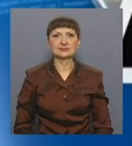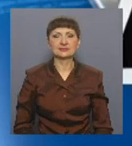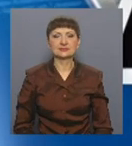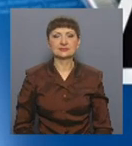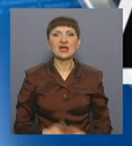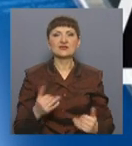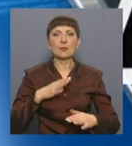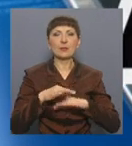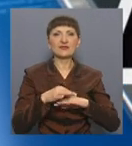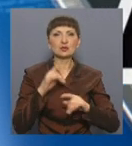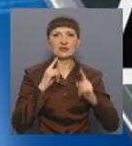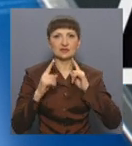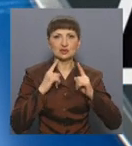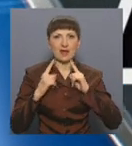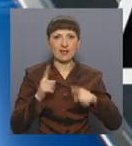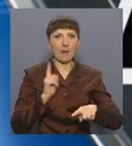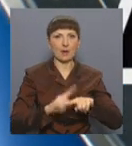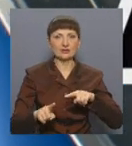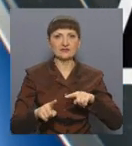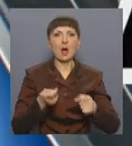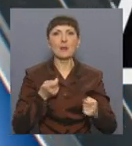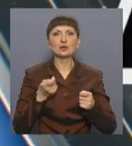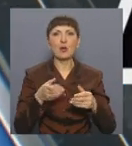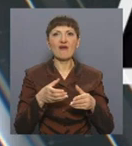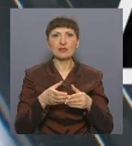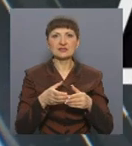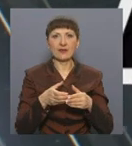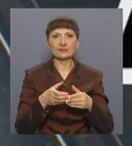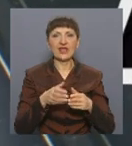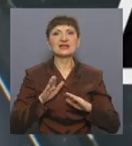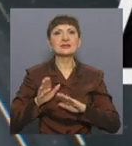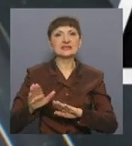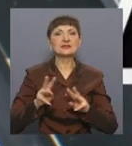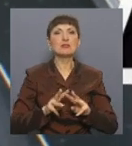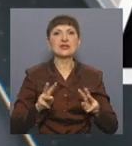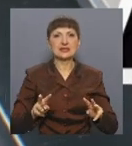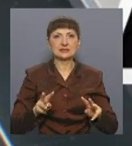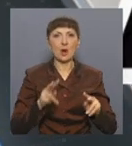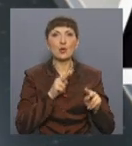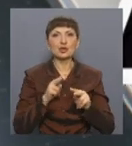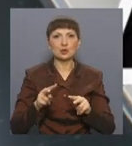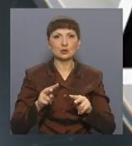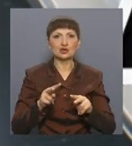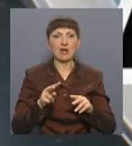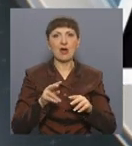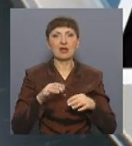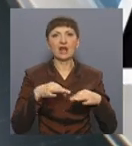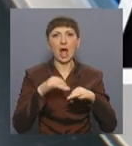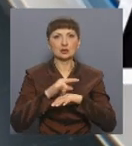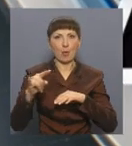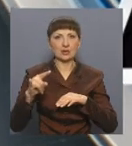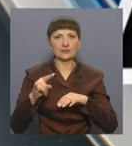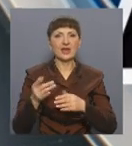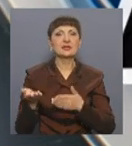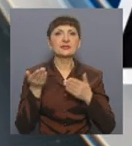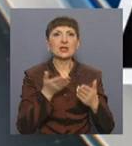Сегодня было проведено совещание оперативное под руководством заместителя министра, курирующего вопросы транспорта, с